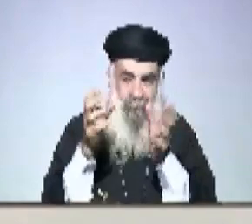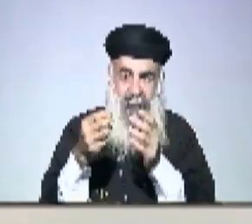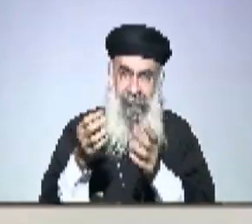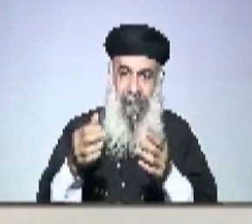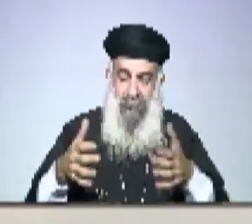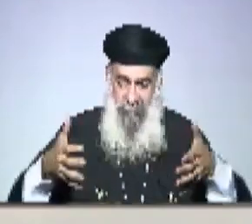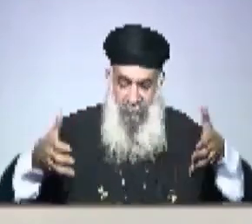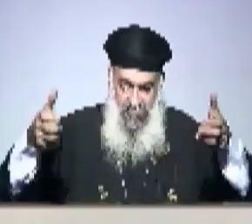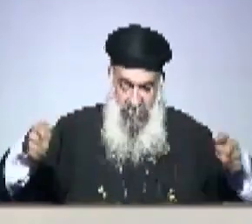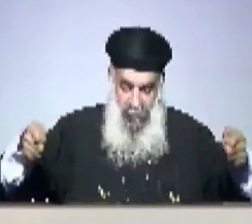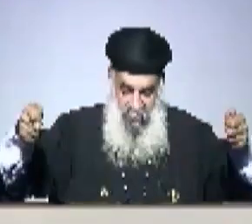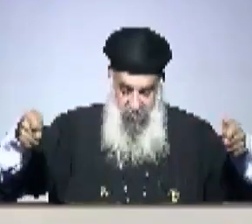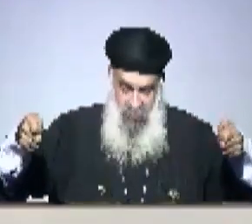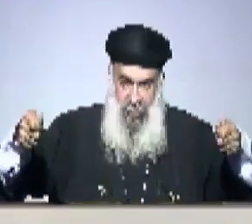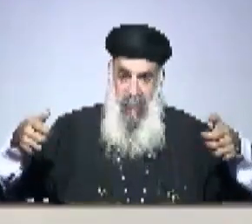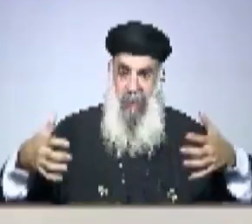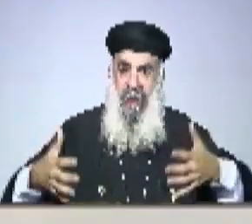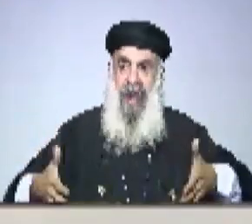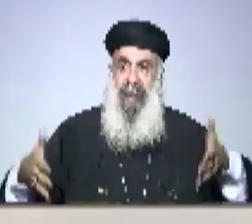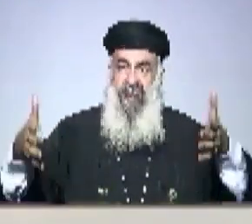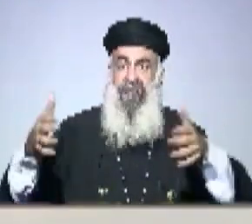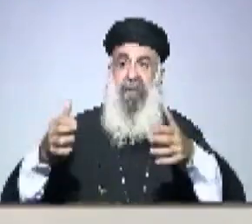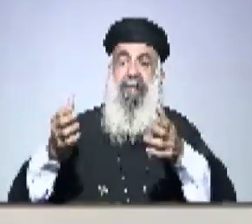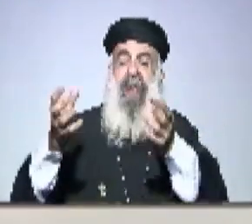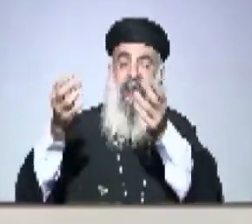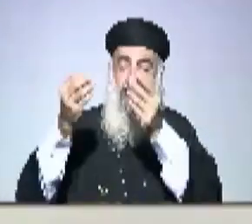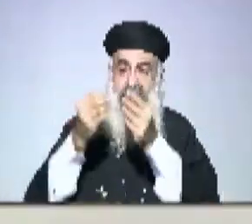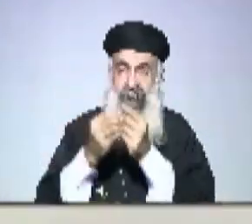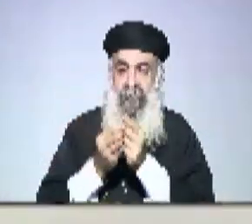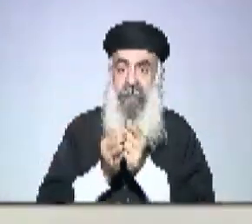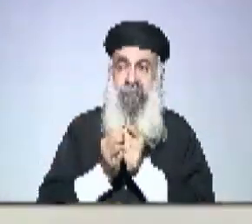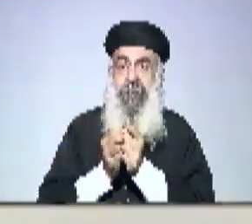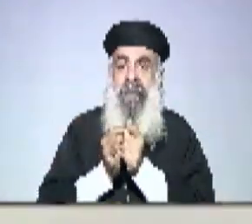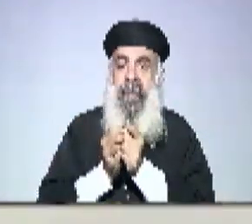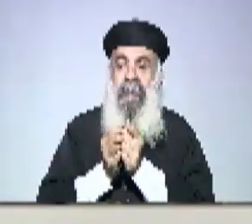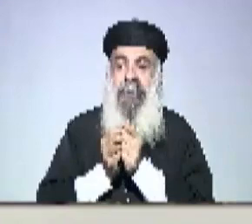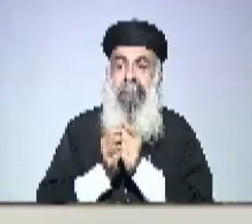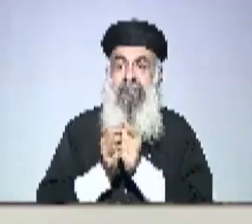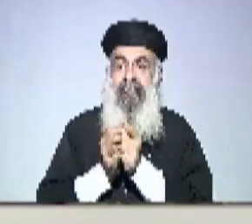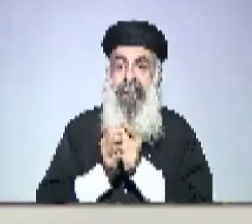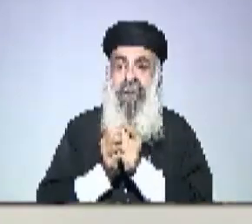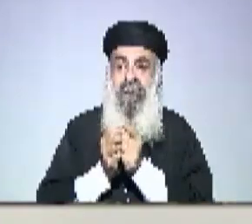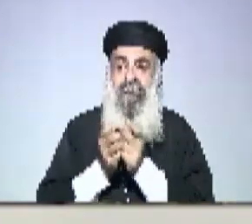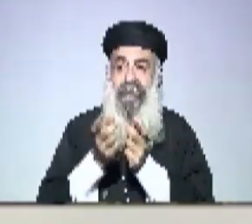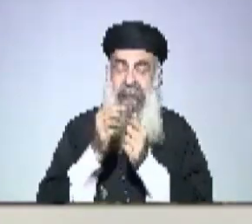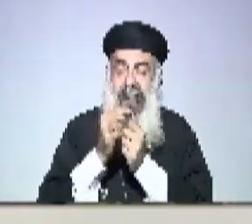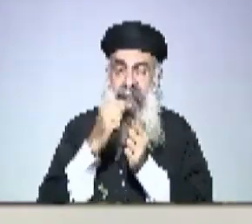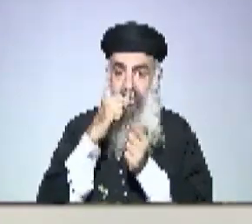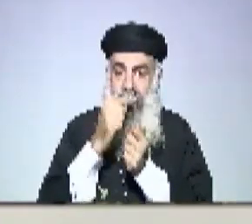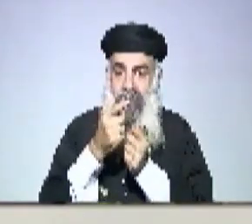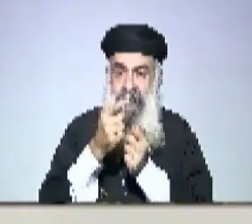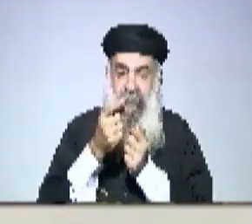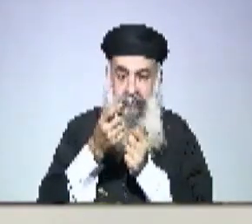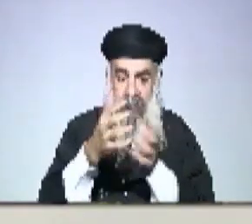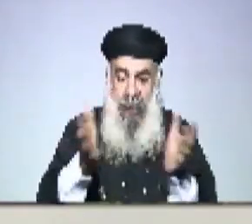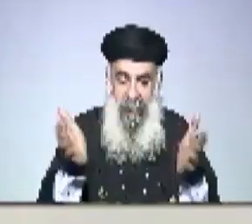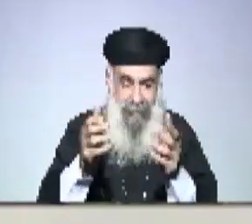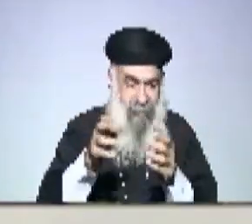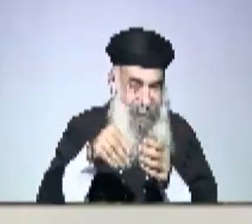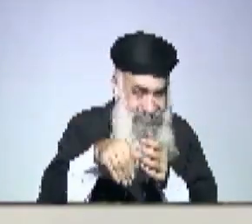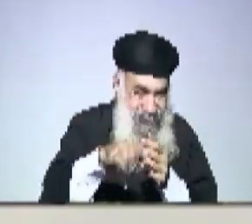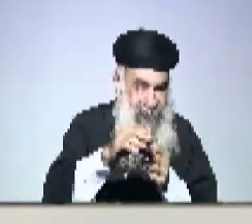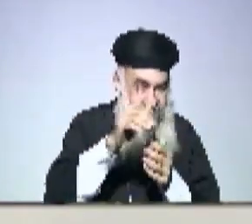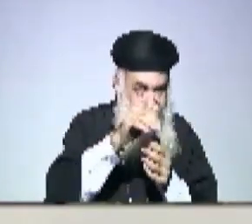عندها حجرها مليان بالحصاد لان هم اخذوا هذه الوصيه وانت بتحصد سيب